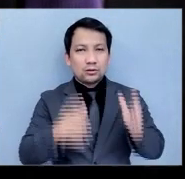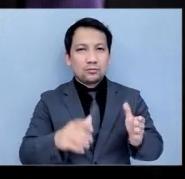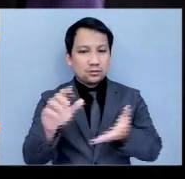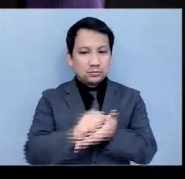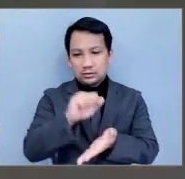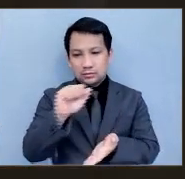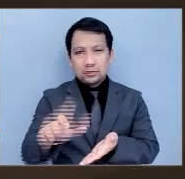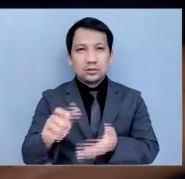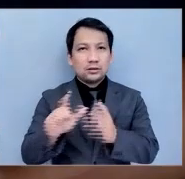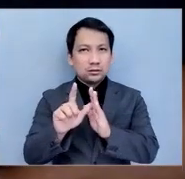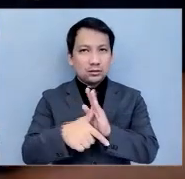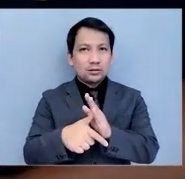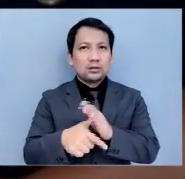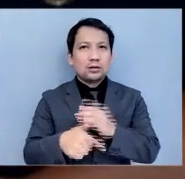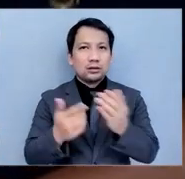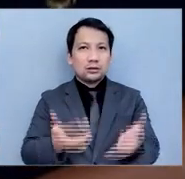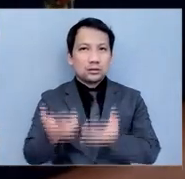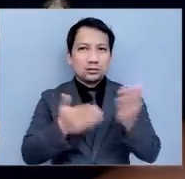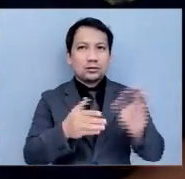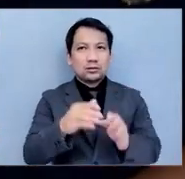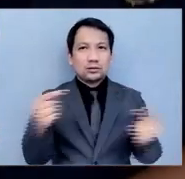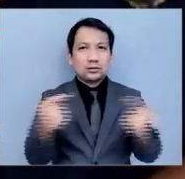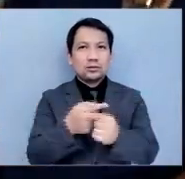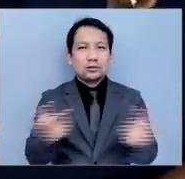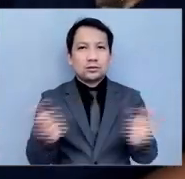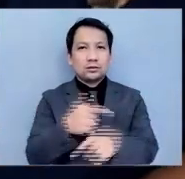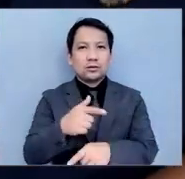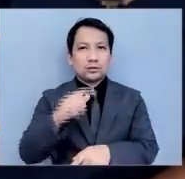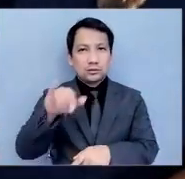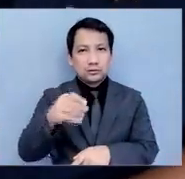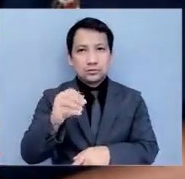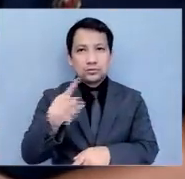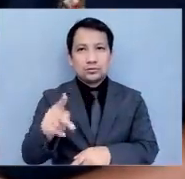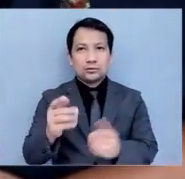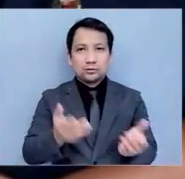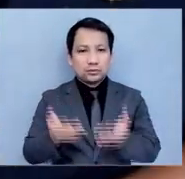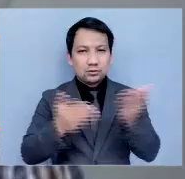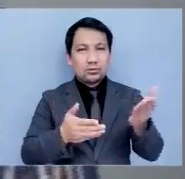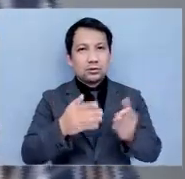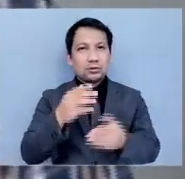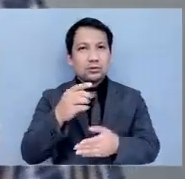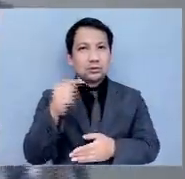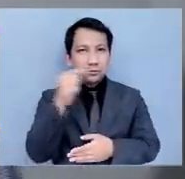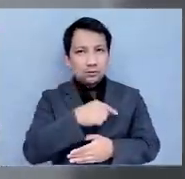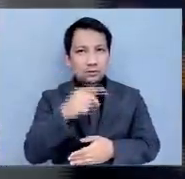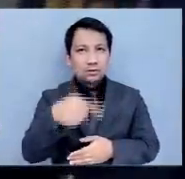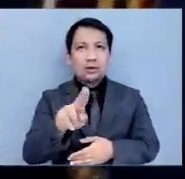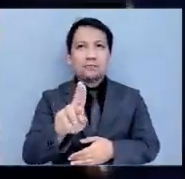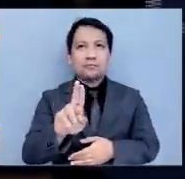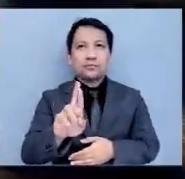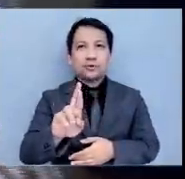rin yan kalaunan. Nagsampa naman ang countercharge si Jokno at naghain ng kasong perjury. Ang perjury ay